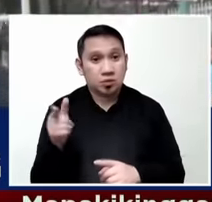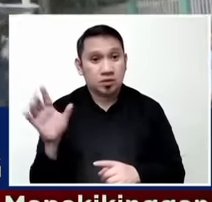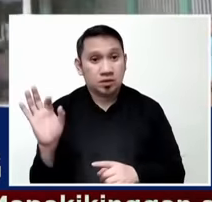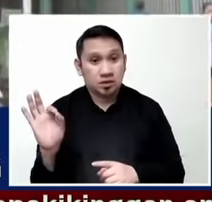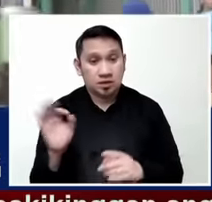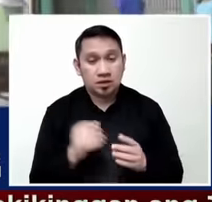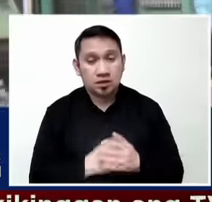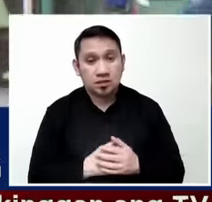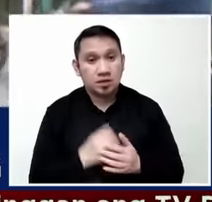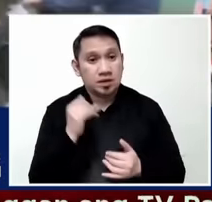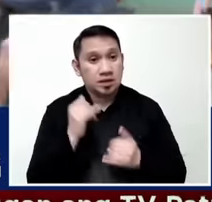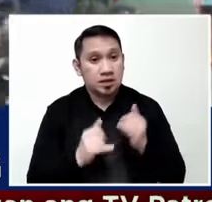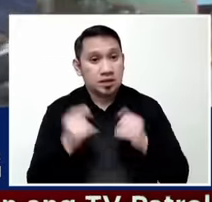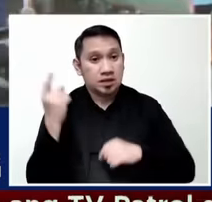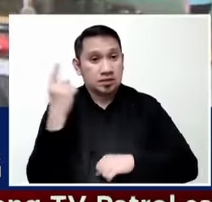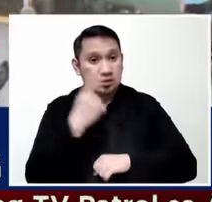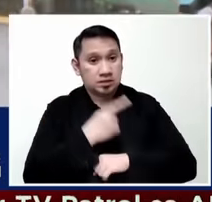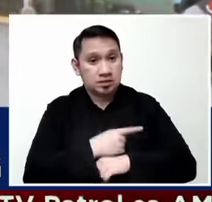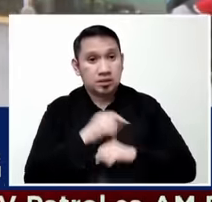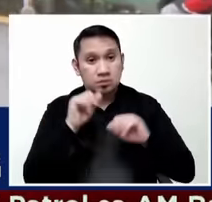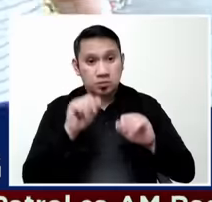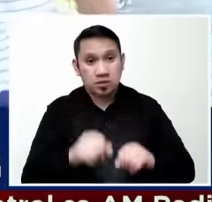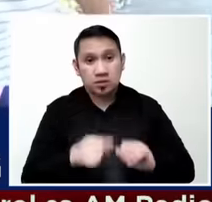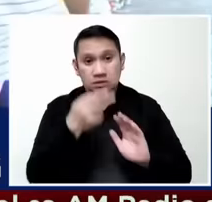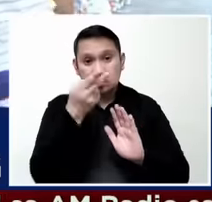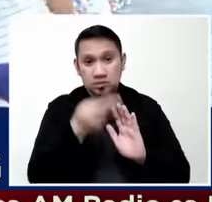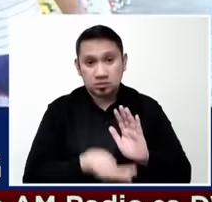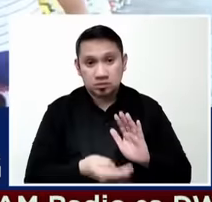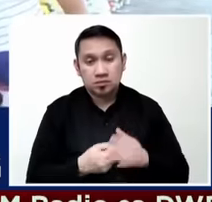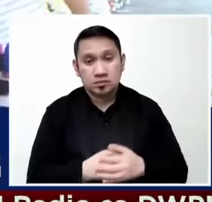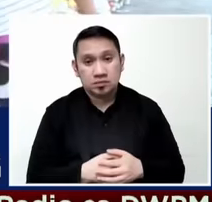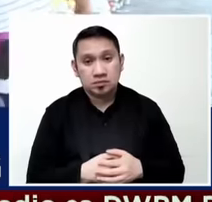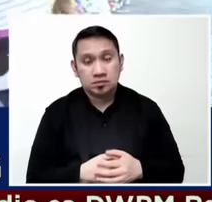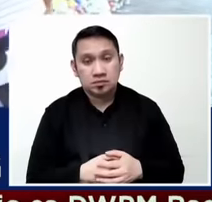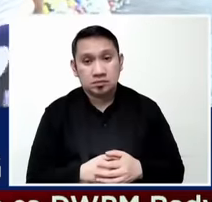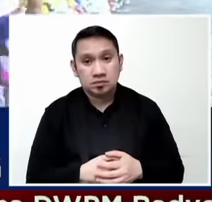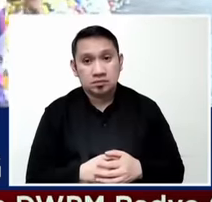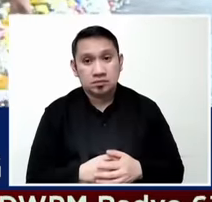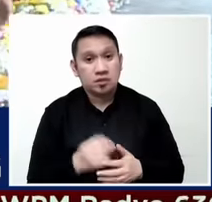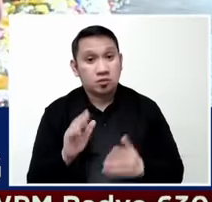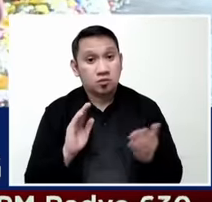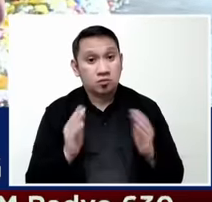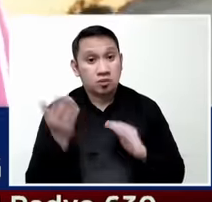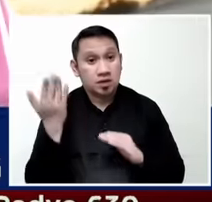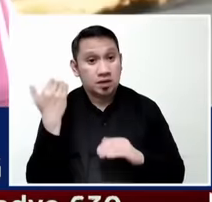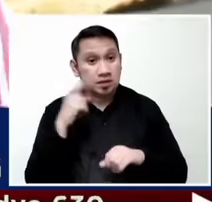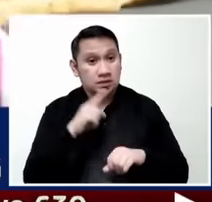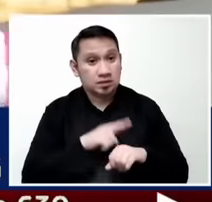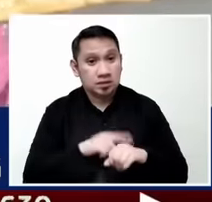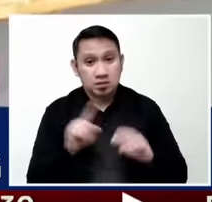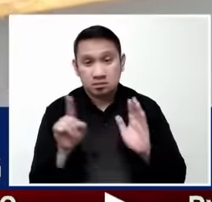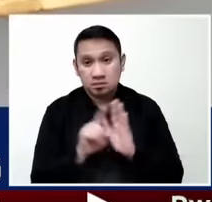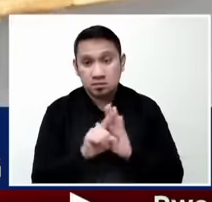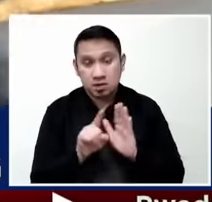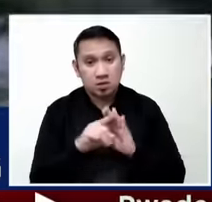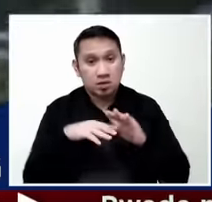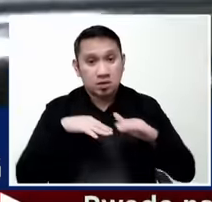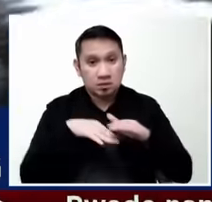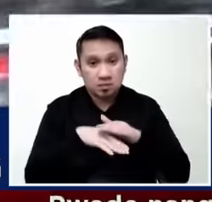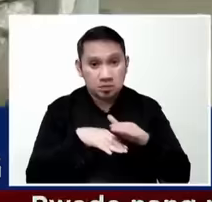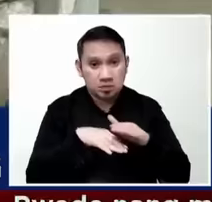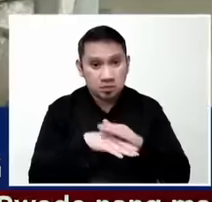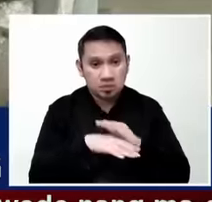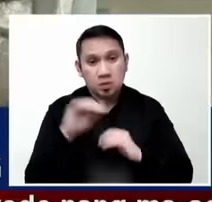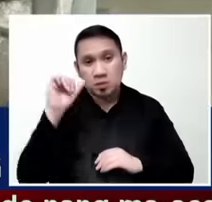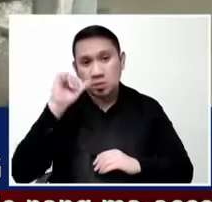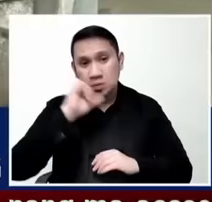ang huling araw ng pwedeng maglibing at cremate. Gaya ng mga nakaraang taon, bawal ang magpasok ng nakalalasing na